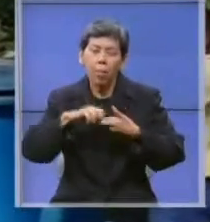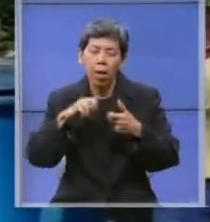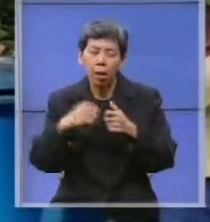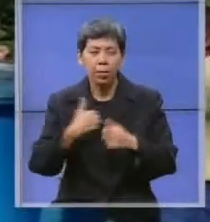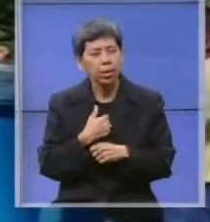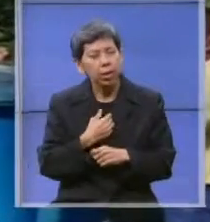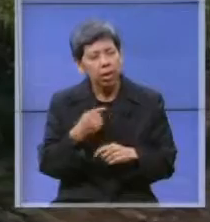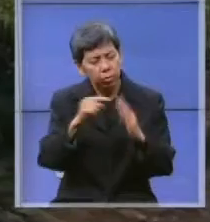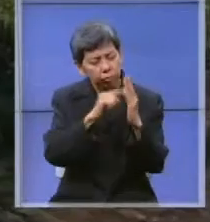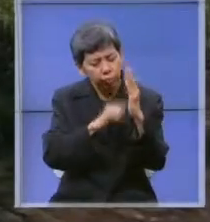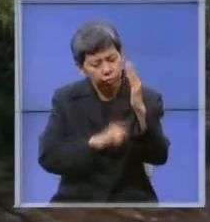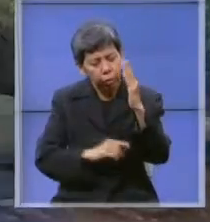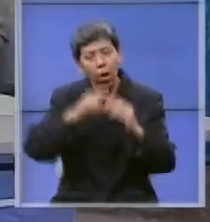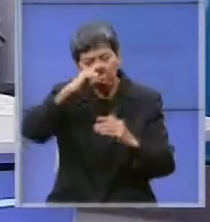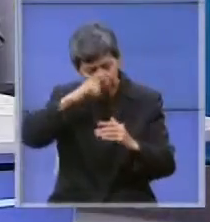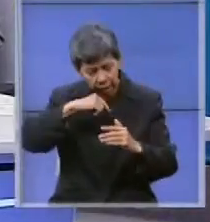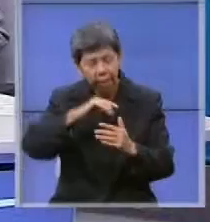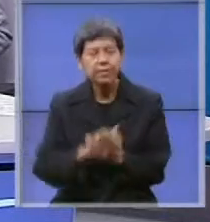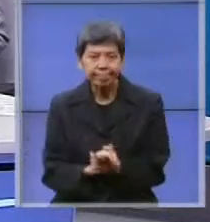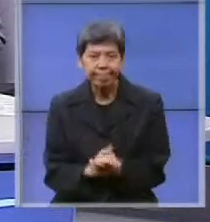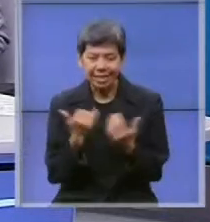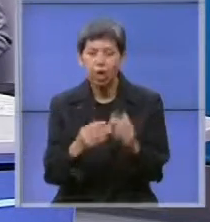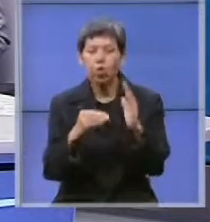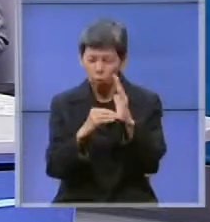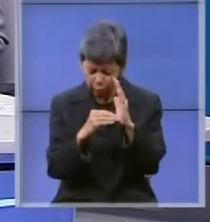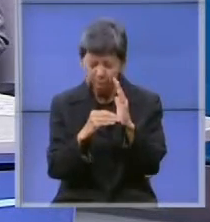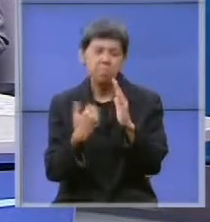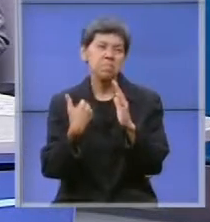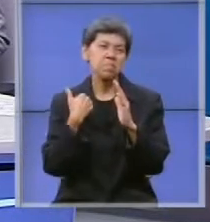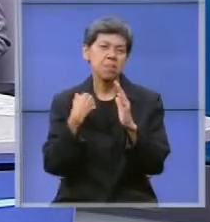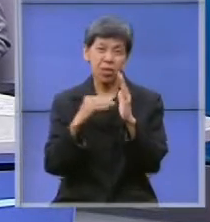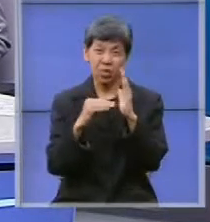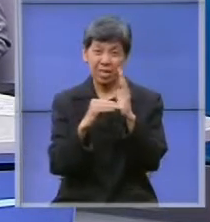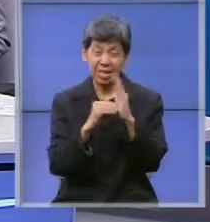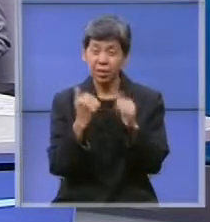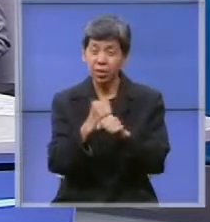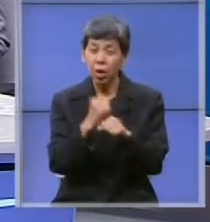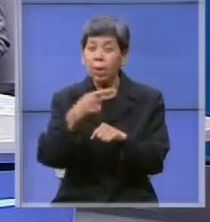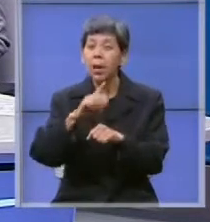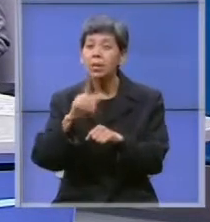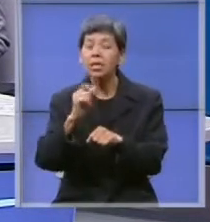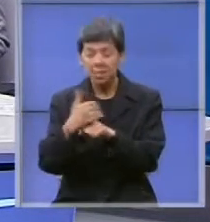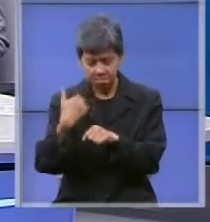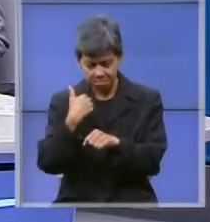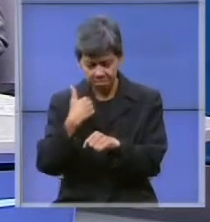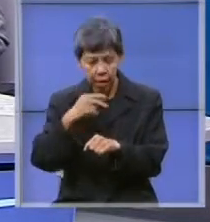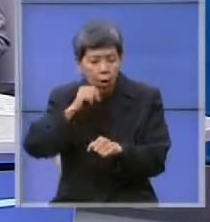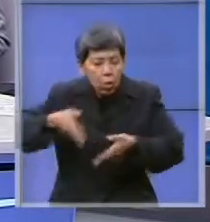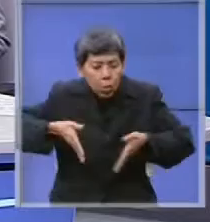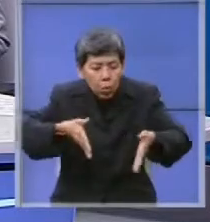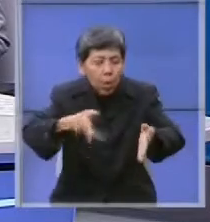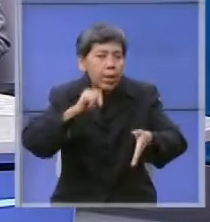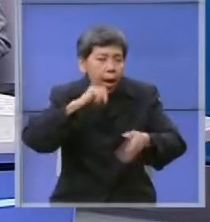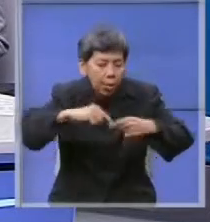แทบจะทุกพื้นที่ของประเทศตอนนี้เลยนะคะแม้แต่ในกรุงเทพมหานครเองเขาบอกว่าแถวประชาชื่นเนี่ยก็มีคลองมีบ่อ